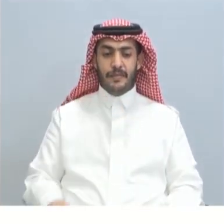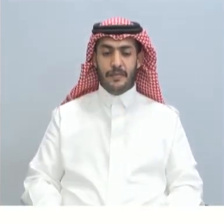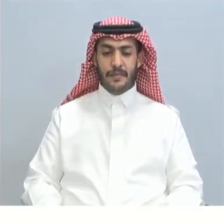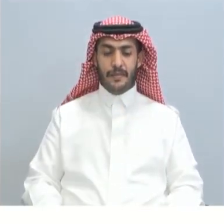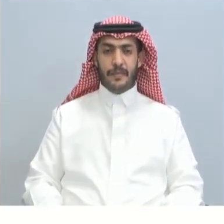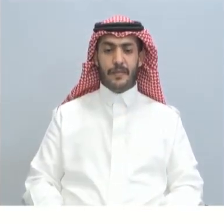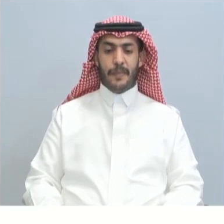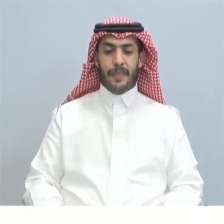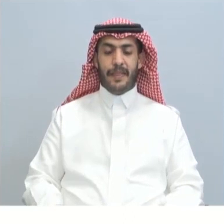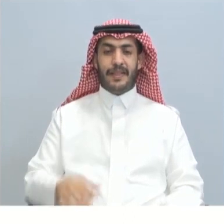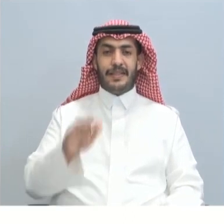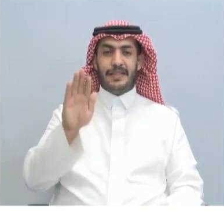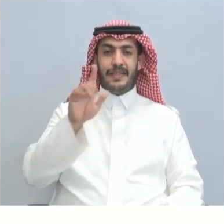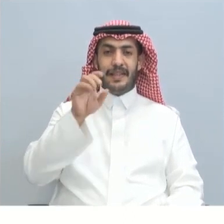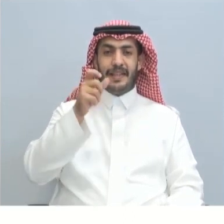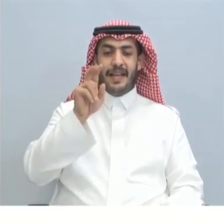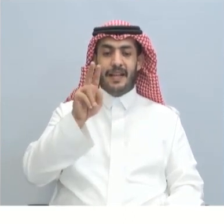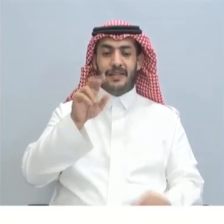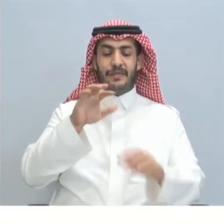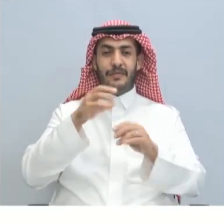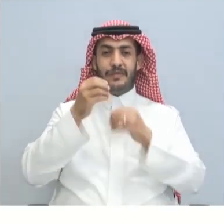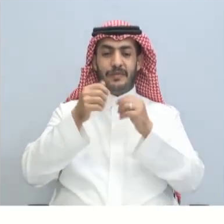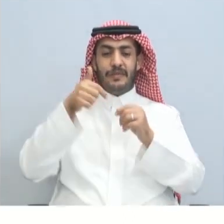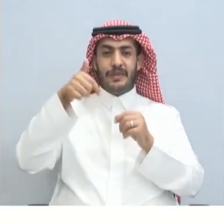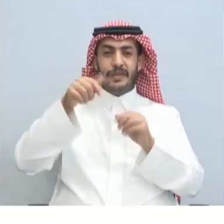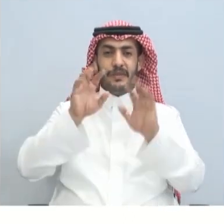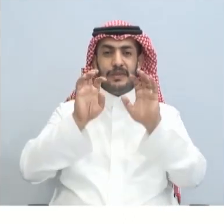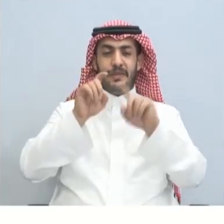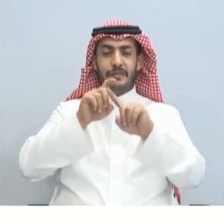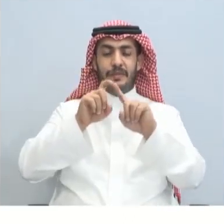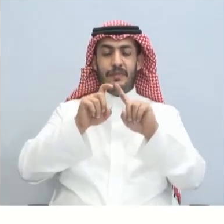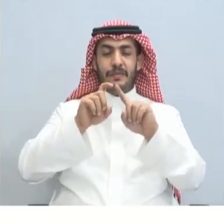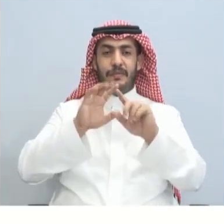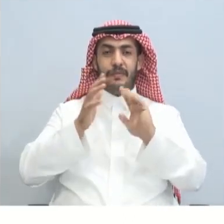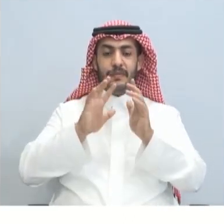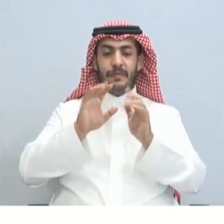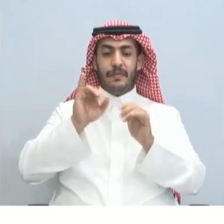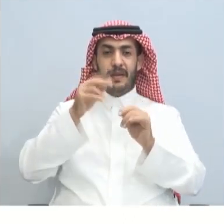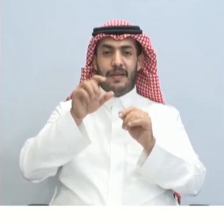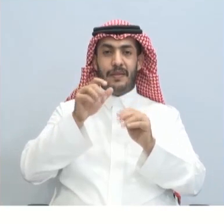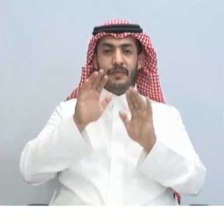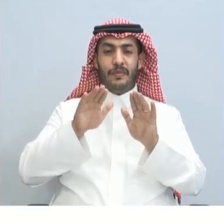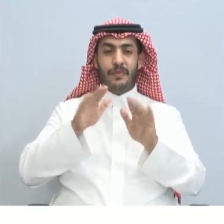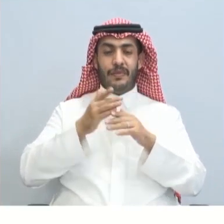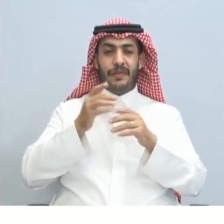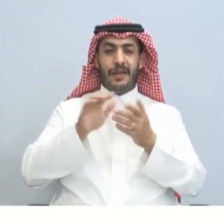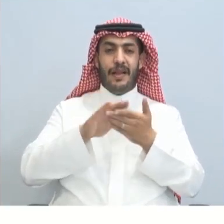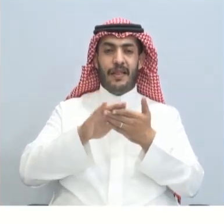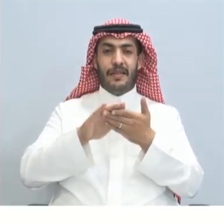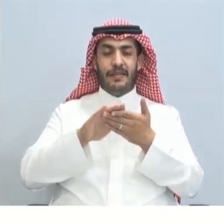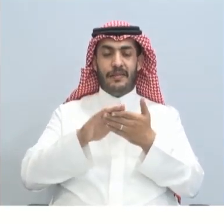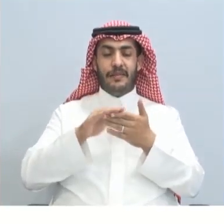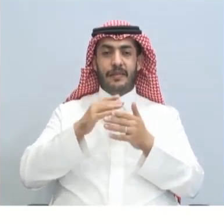بالسليكات السليكات تشكل 96% تقريبا من المعادن الموجوده في القشره